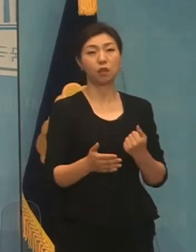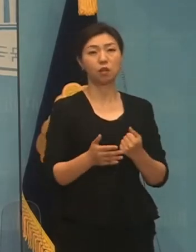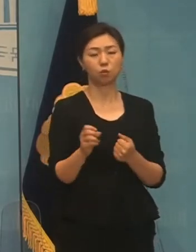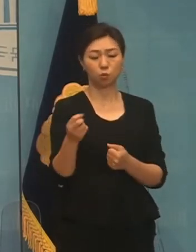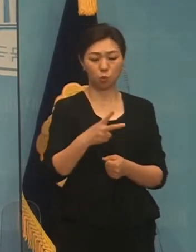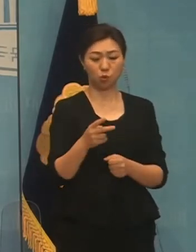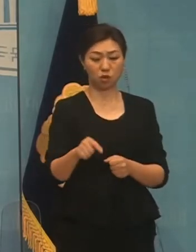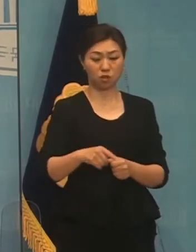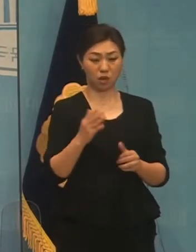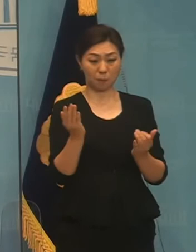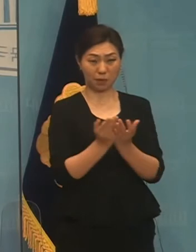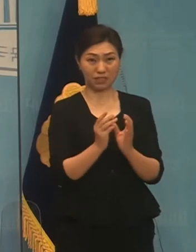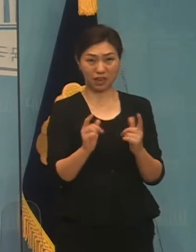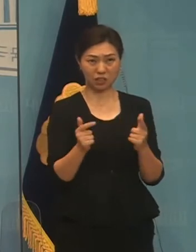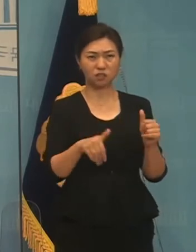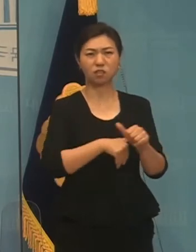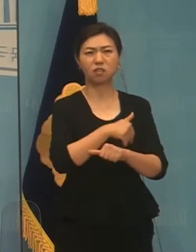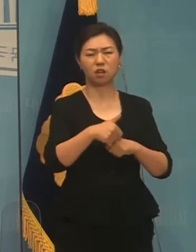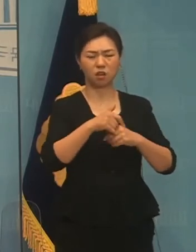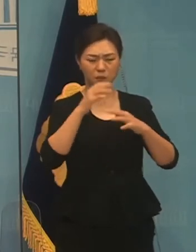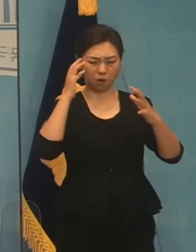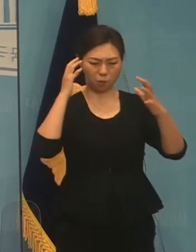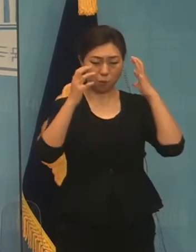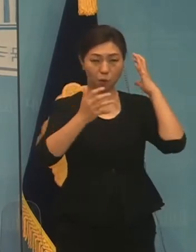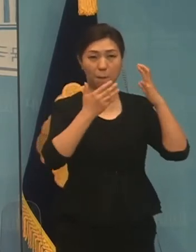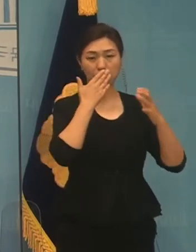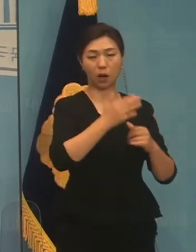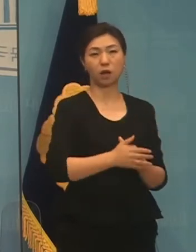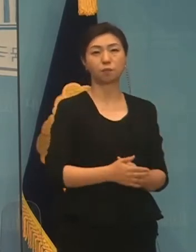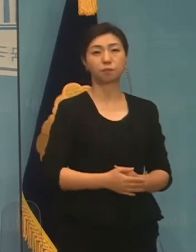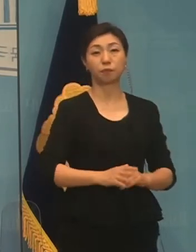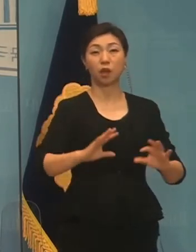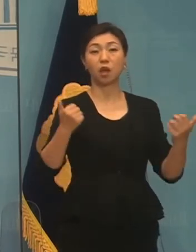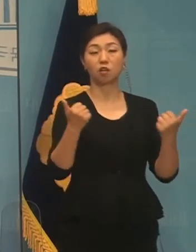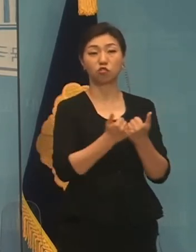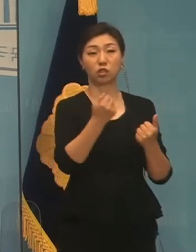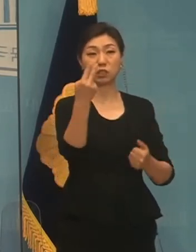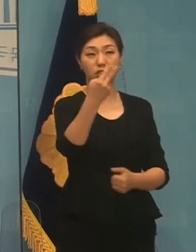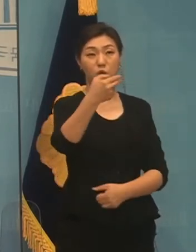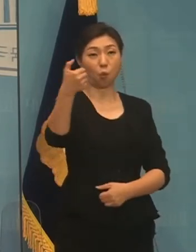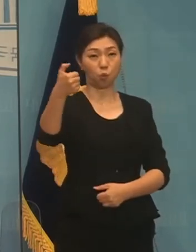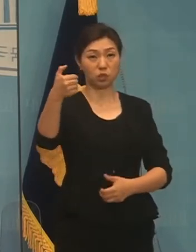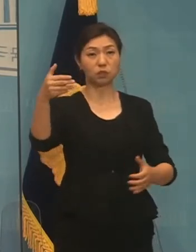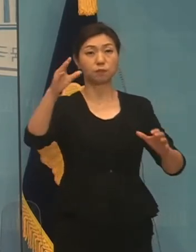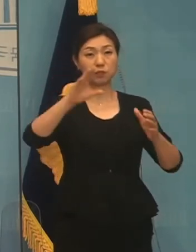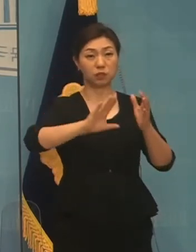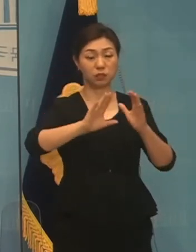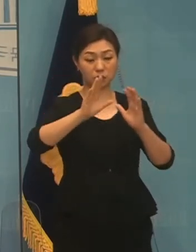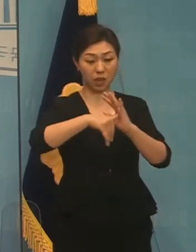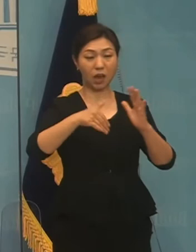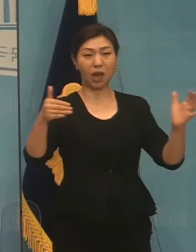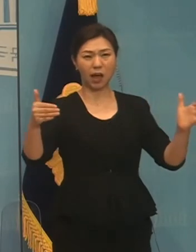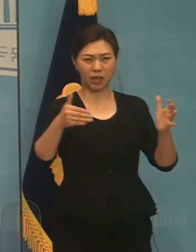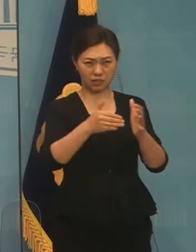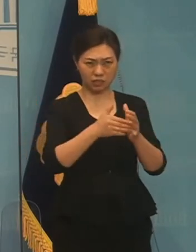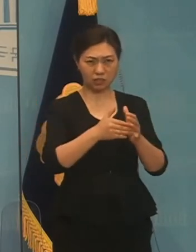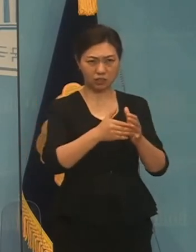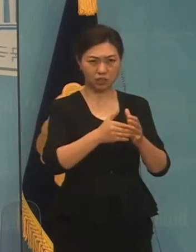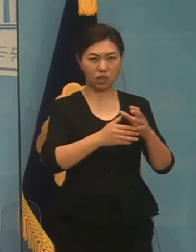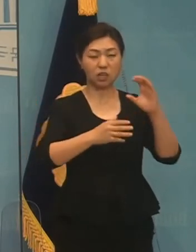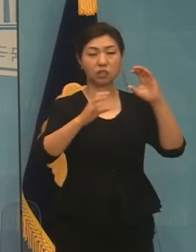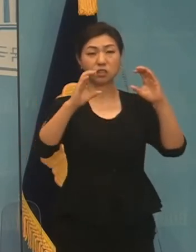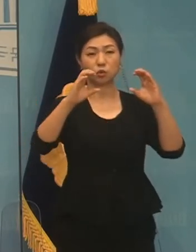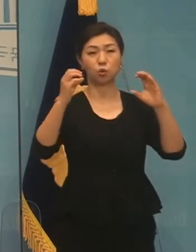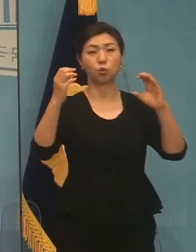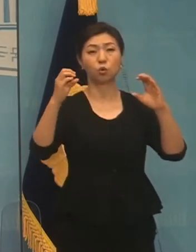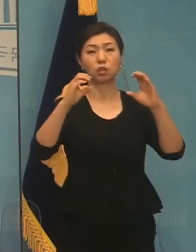야기하는 것도 문제입니다. 국회는 2050년 탄소중립을 위해 필요한 진정성 있는 노력을 해야 합니다.